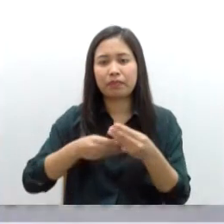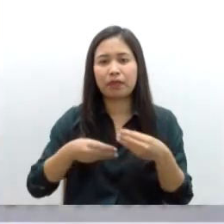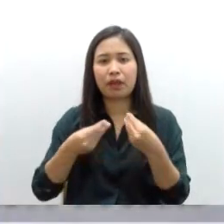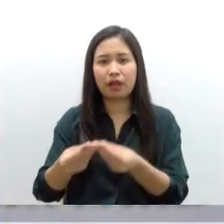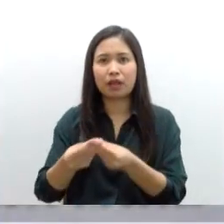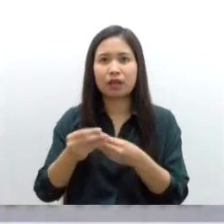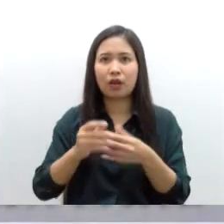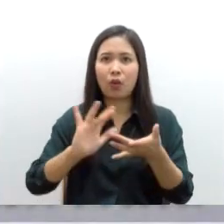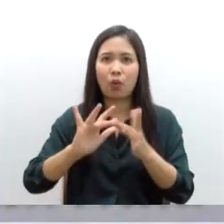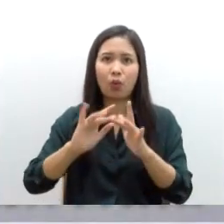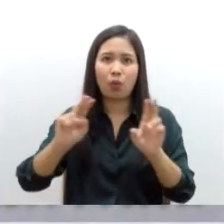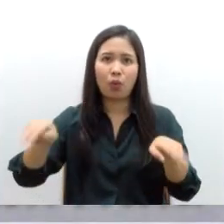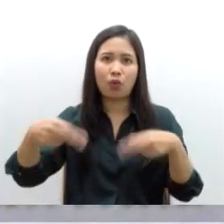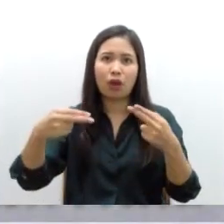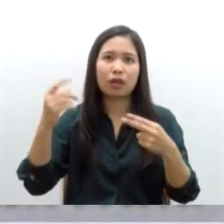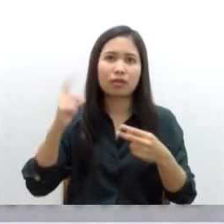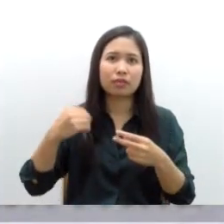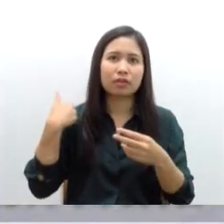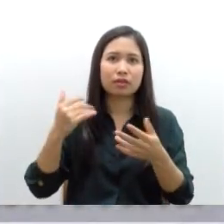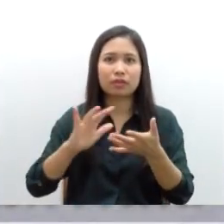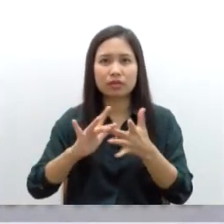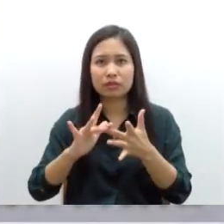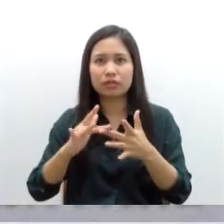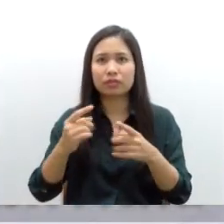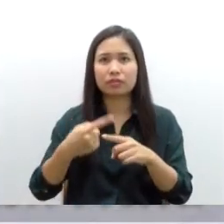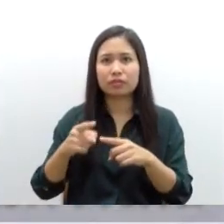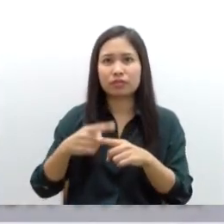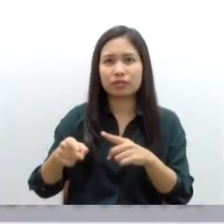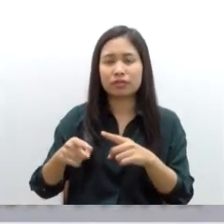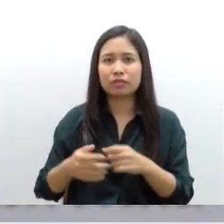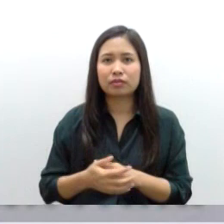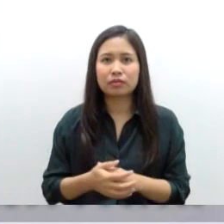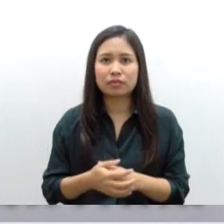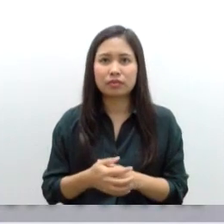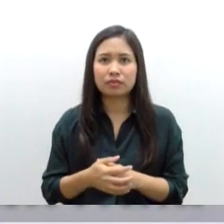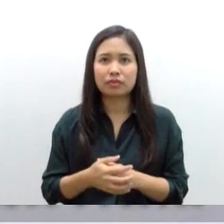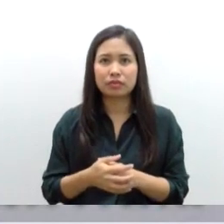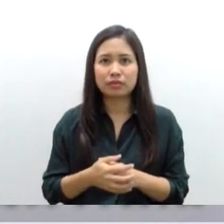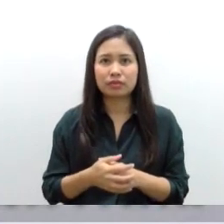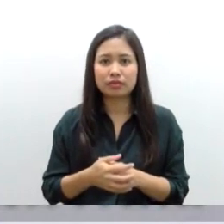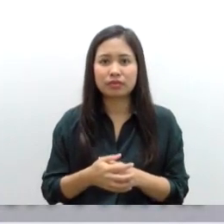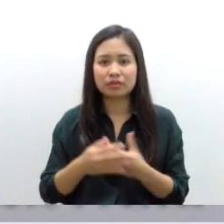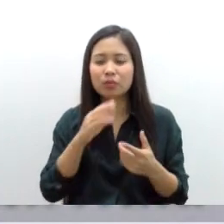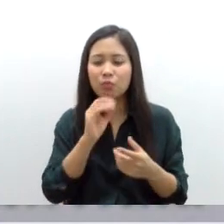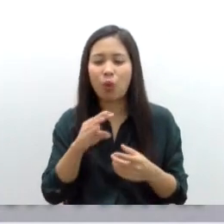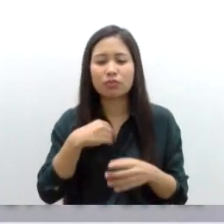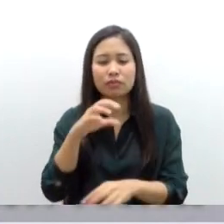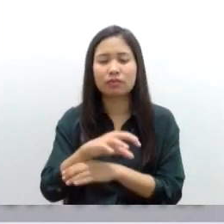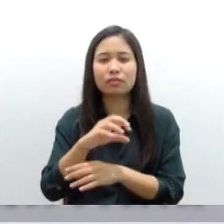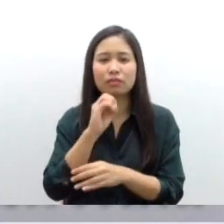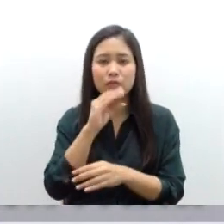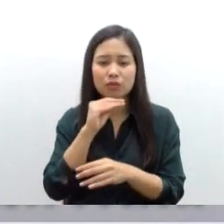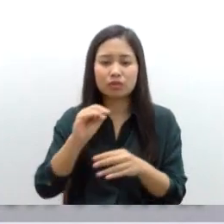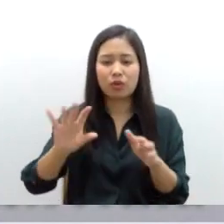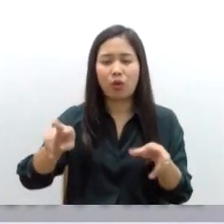ไลน์ก็คือวันนี้ท่านออนไลน์จริงๆของที่นี่คือใช้ไลน์ส่วนใหญ่ออนไลน์เลยนะครับใช้ไลน์ส่ว